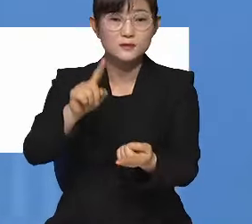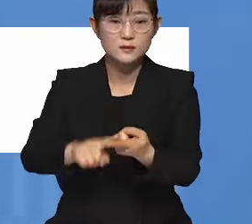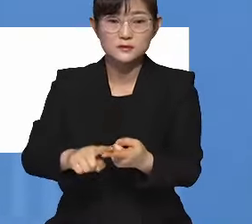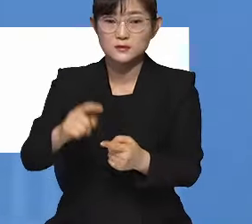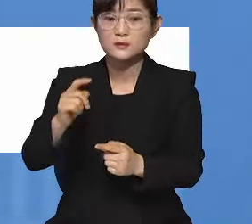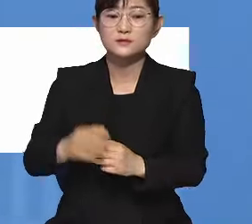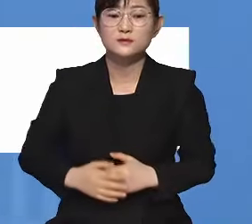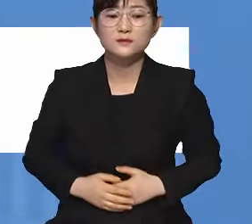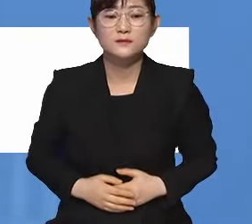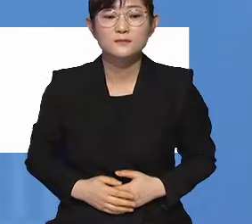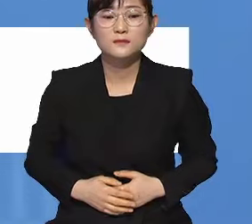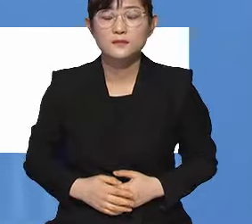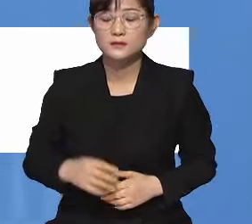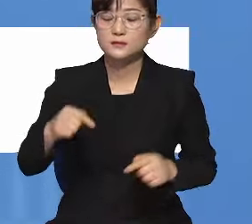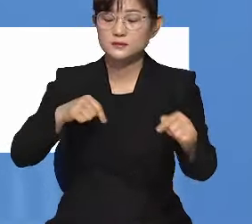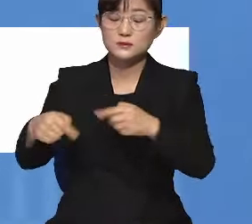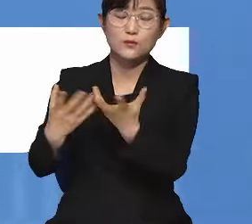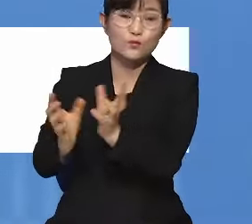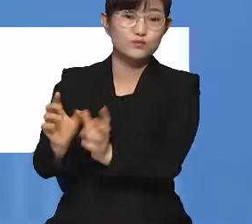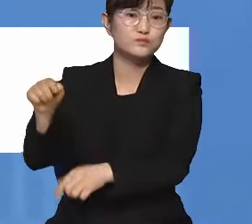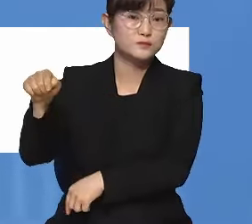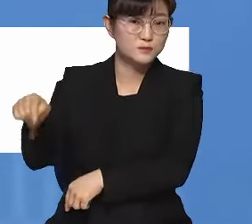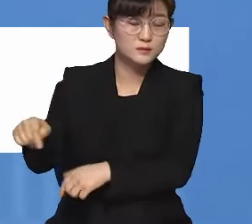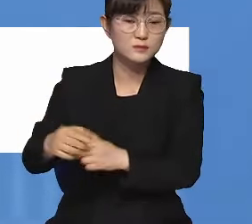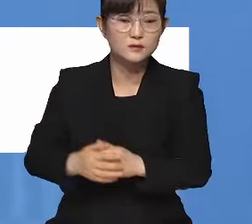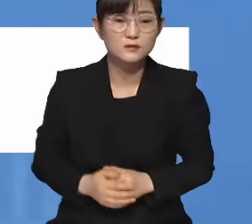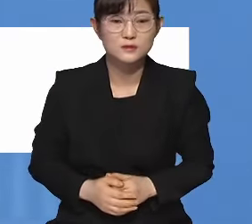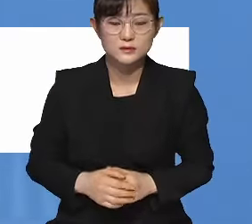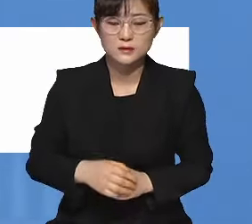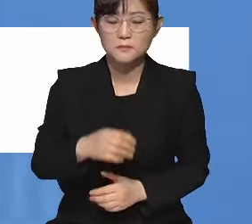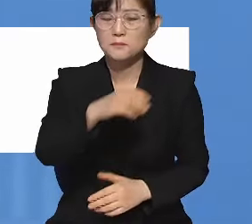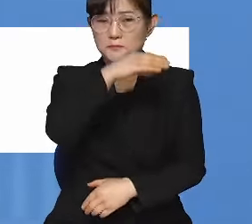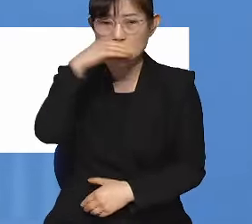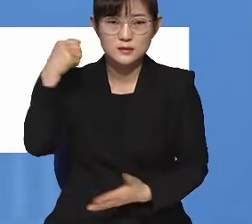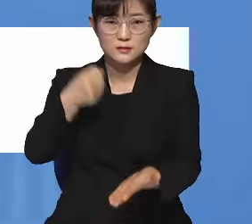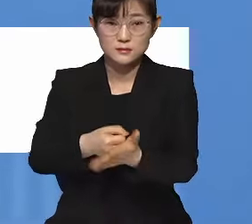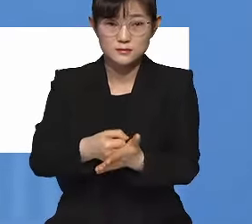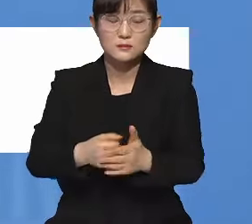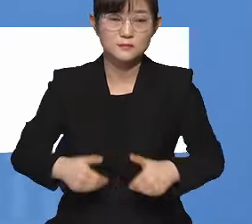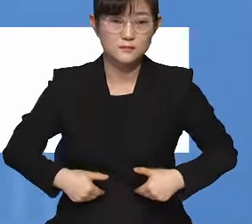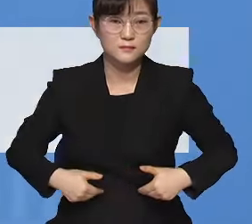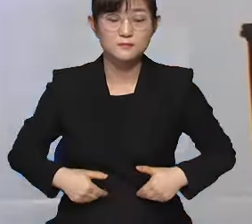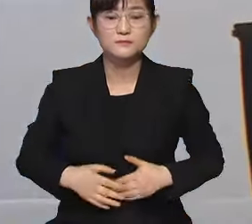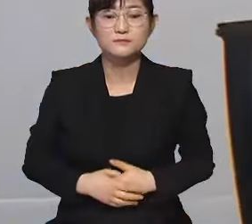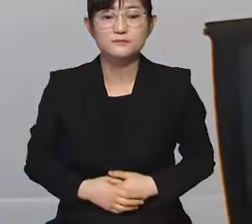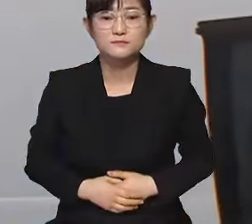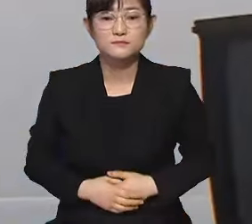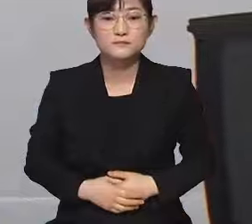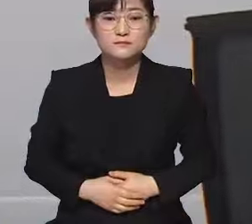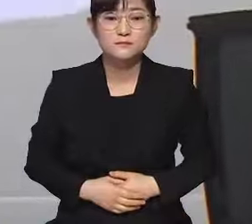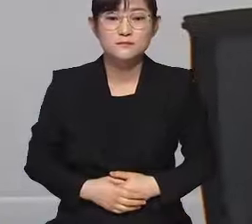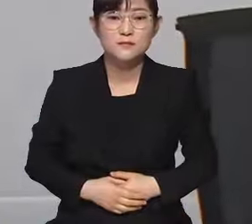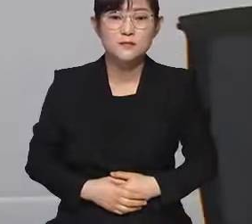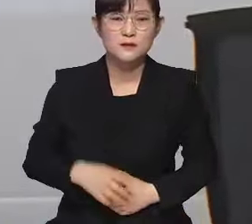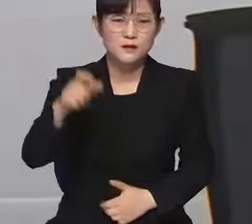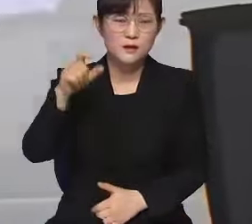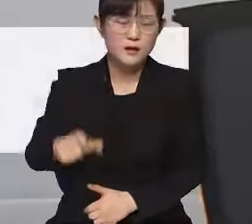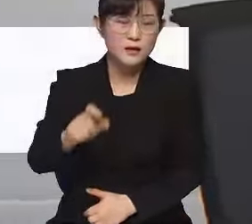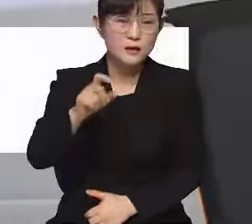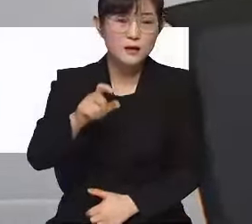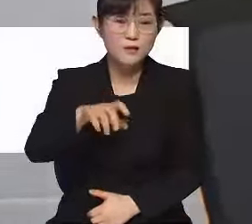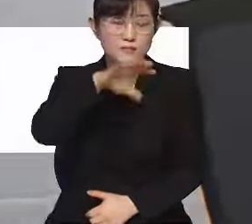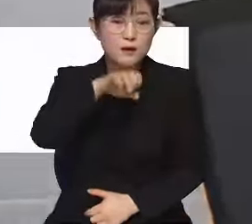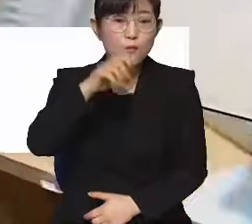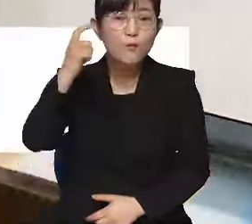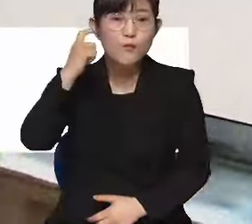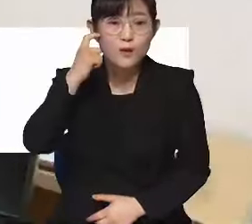문제점들이 바로잡힐 수 있는 당 지도부의 현명한 결정을 기다리겠습니다. 어느 때보다 강한 반발에는